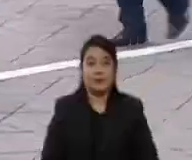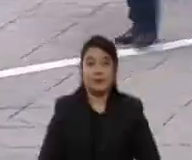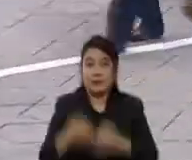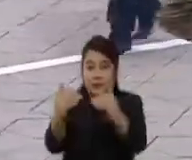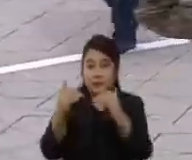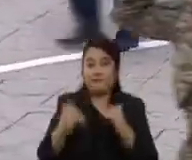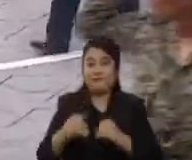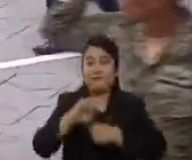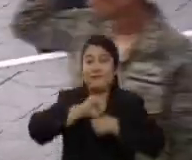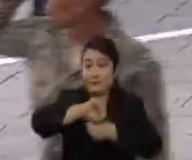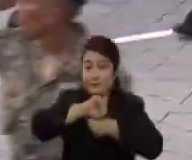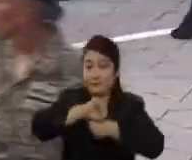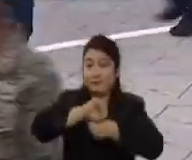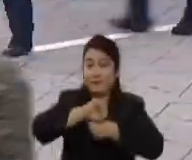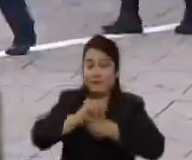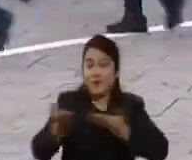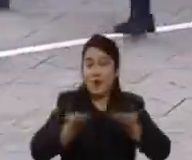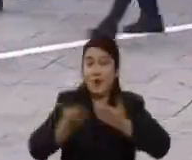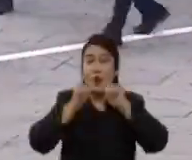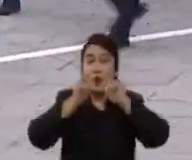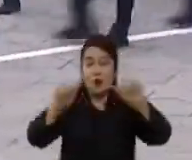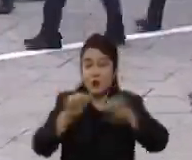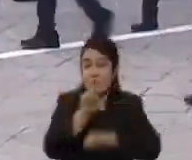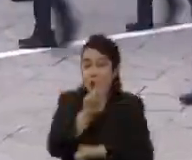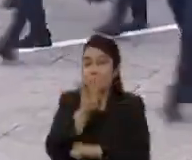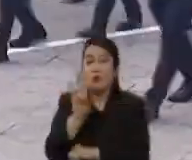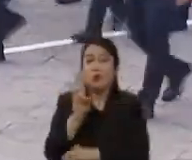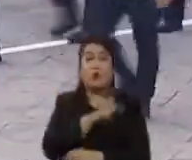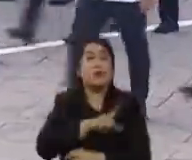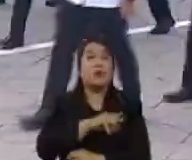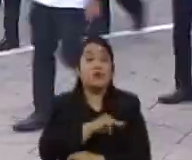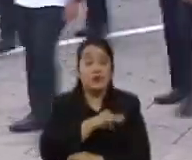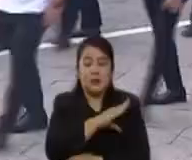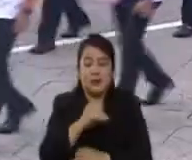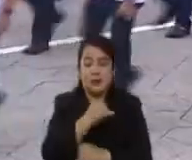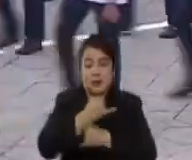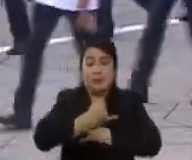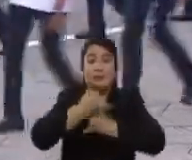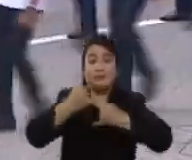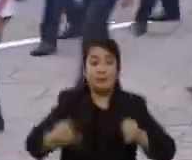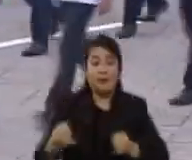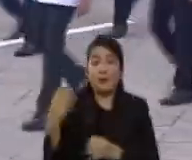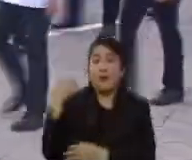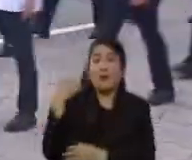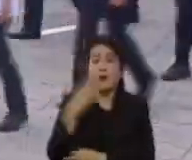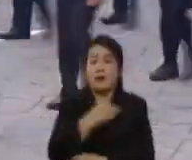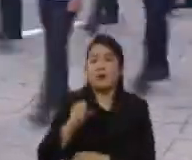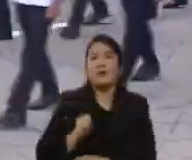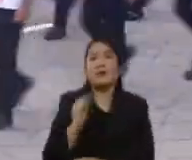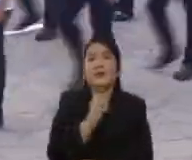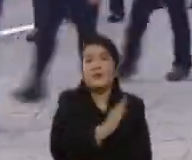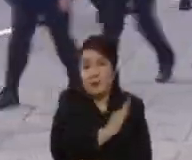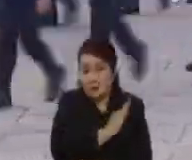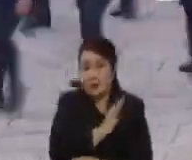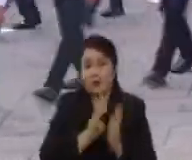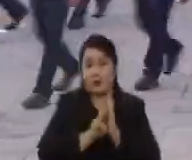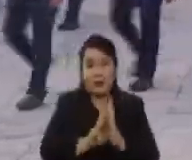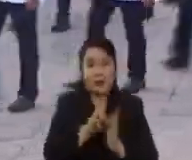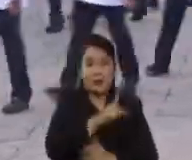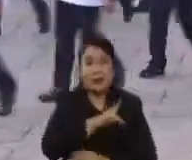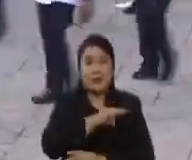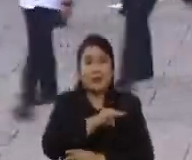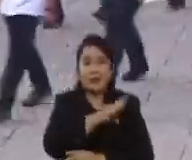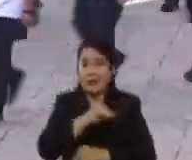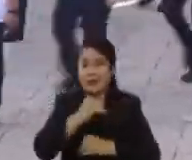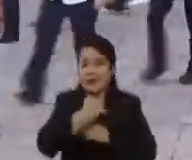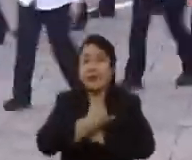Berikut adalah kontingen perkhidmatan awam melibatkan 27 kementerian dan jabatan terdiri daripada pegawai dan kaki tangan mewakili kementerian,